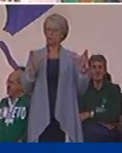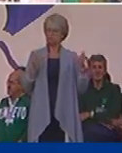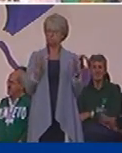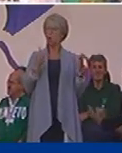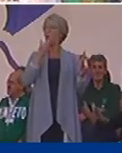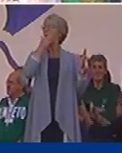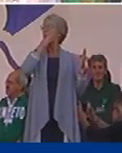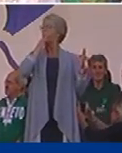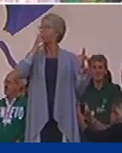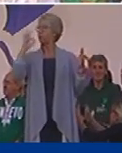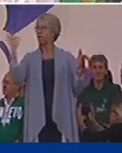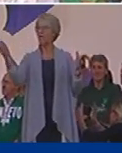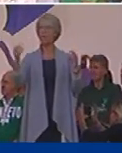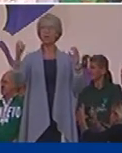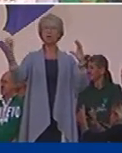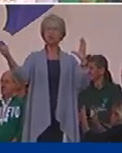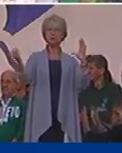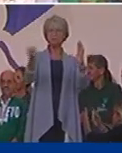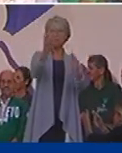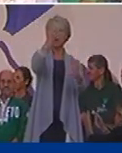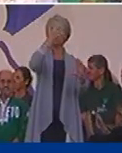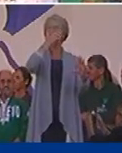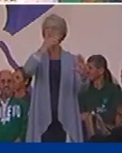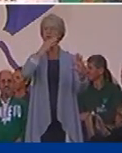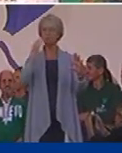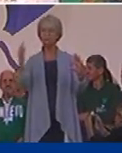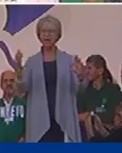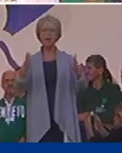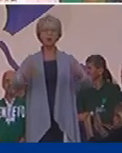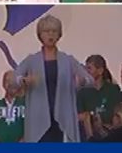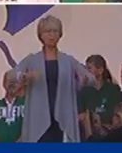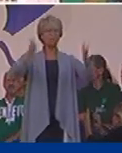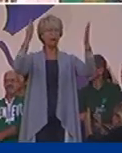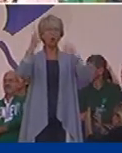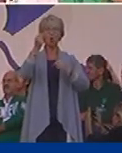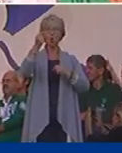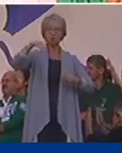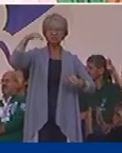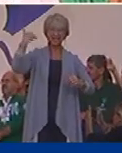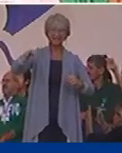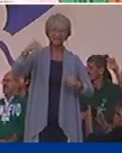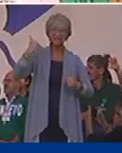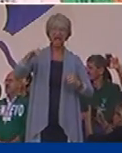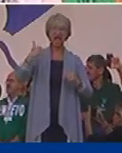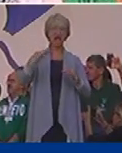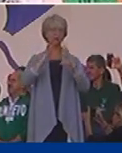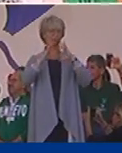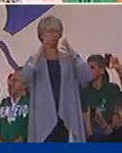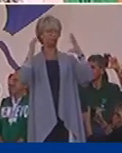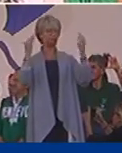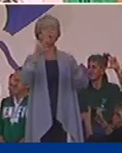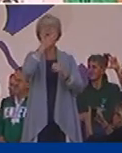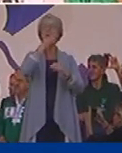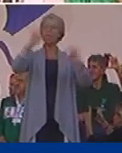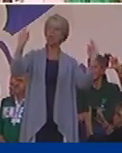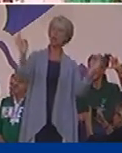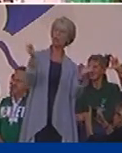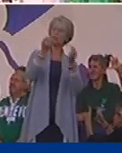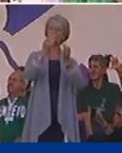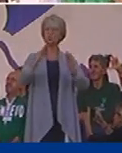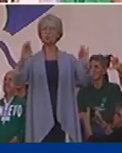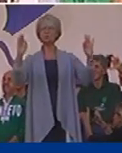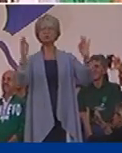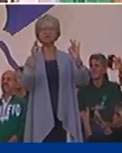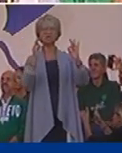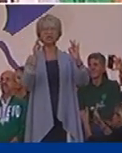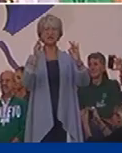belli, con delle belle immagini in palazzetti che costano tanto, con delle belle musiche, con